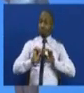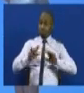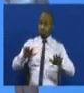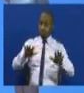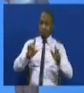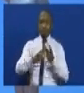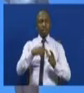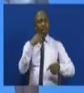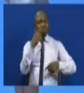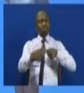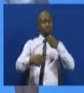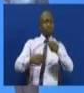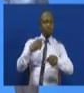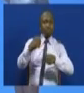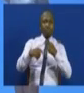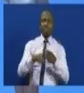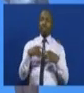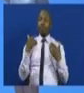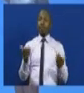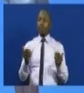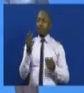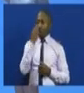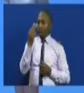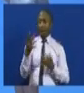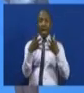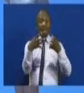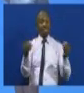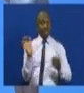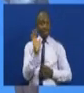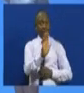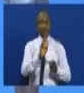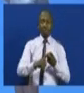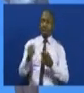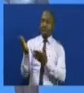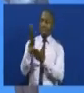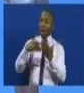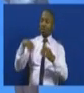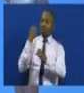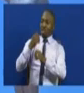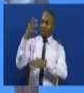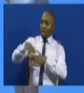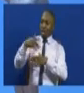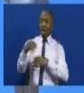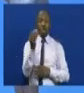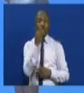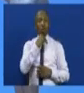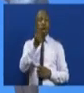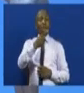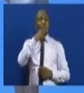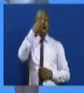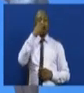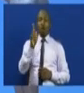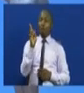corona yakiwa yanaendelea. Sasa tuzitizame athari zake. Baadhi ya wafanyabiashara ya chakula almaarufu kama mama